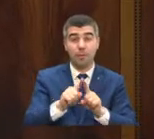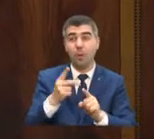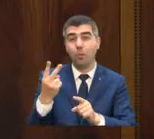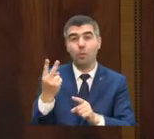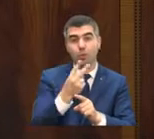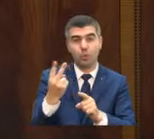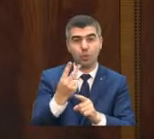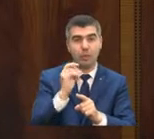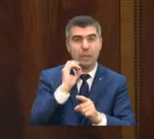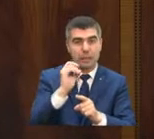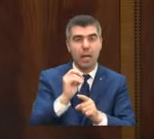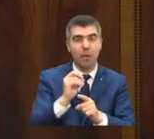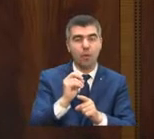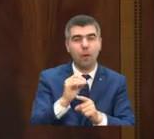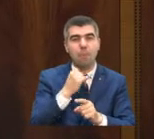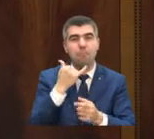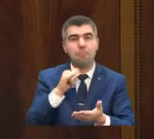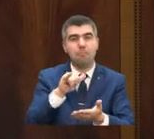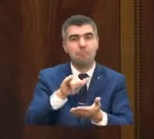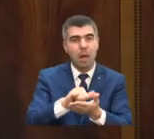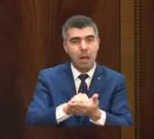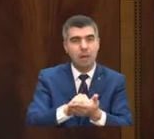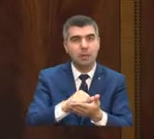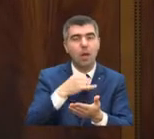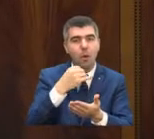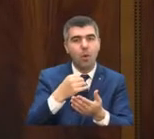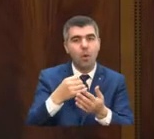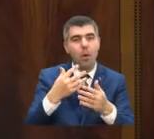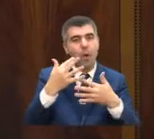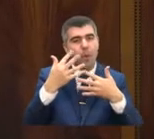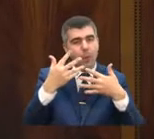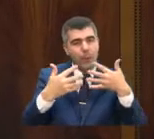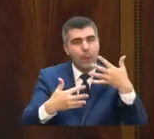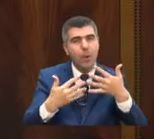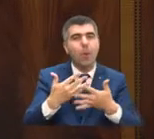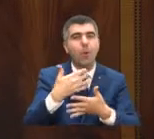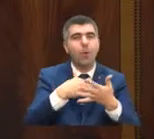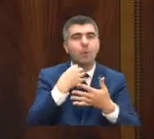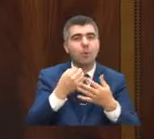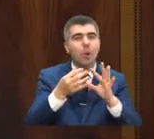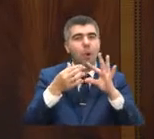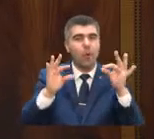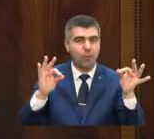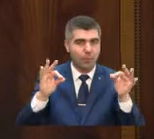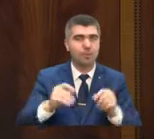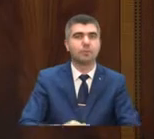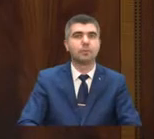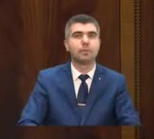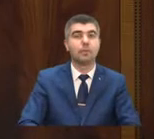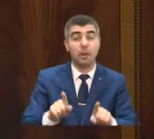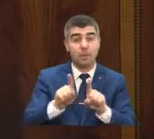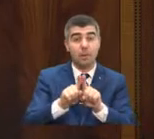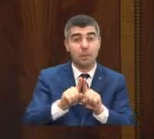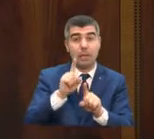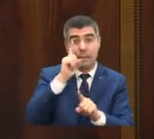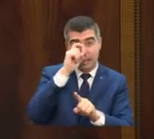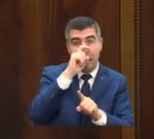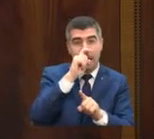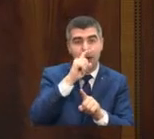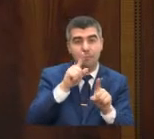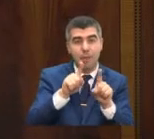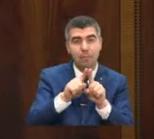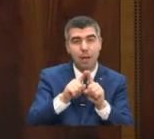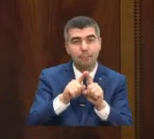السائحتين الأجنبيتين، والتي سنعود لتفاصيلهما لاحقا، تؤكد أن التحديات الإرهابية هي خطر